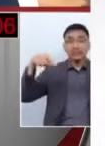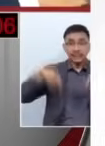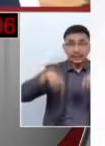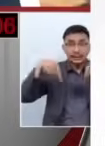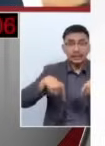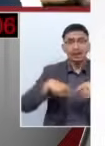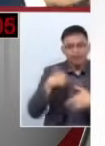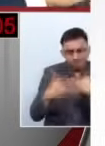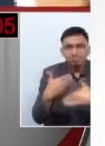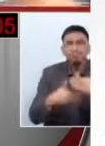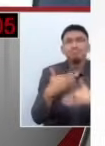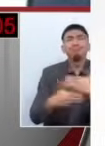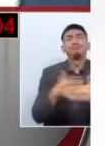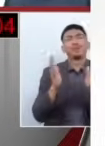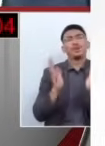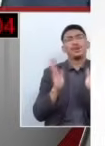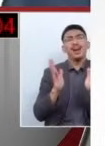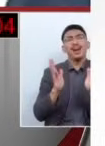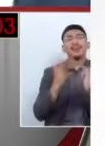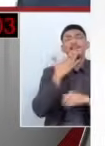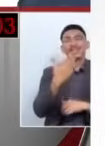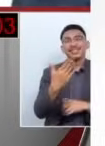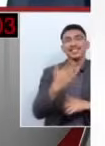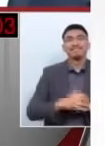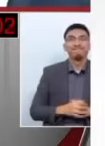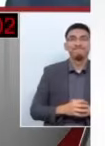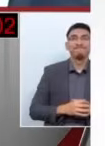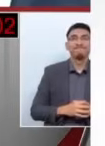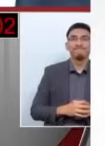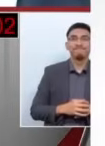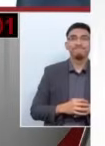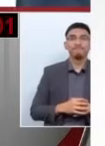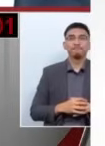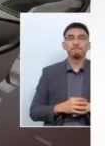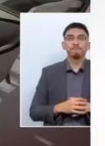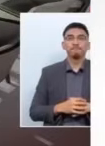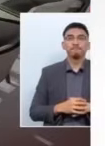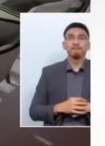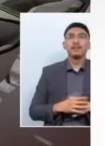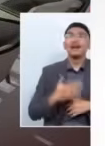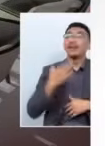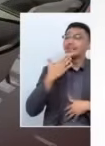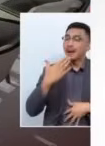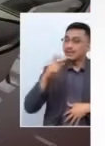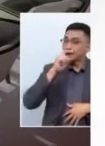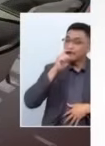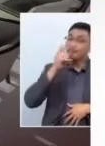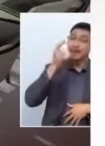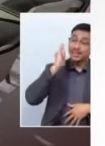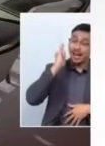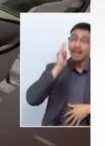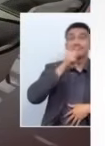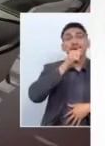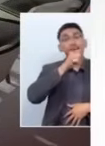atau preferensi politik juga relatif semakin kecil. Tetapi sekali lagi ini adalah sebuah performa terakhir,